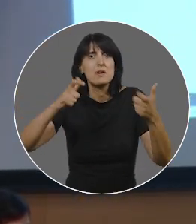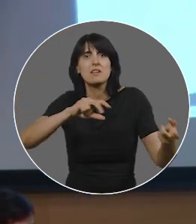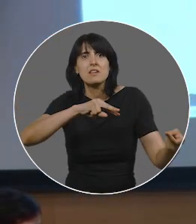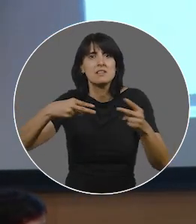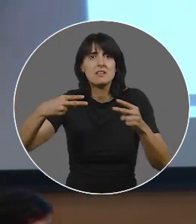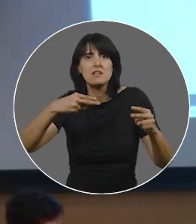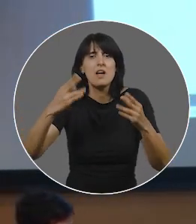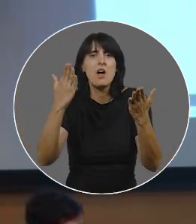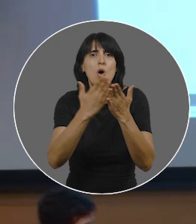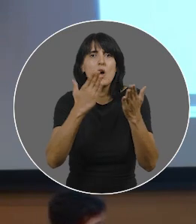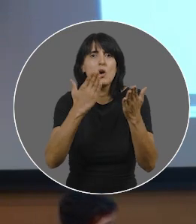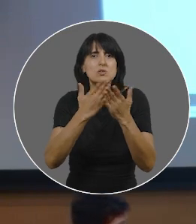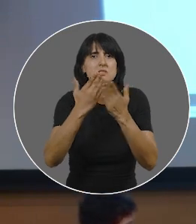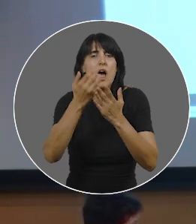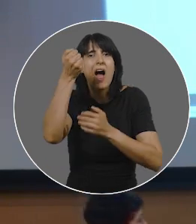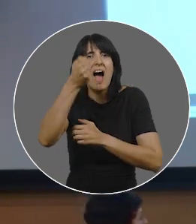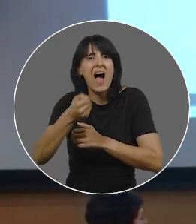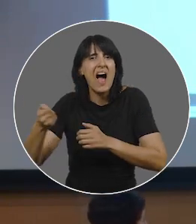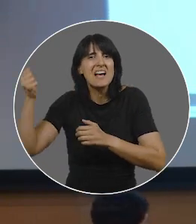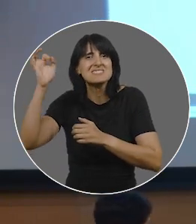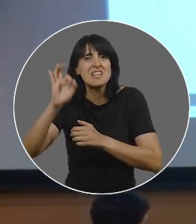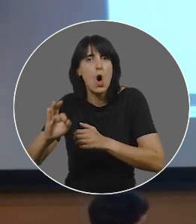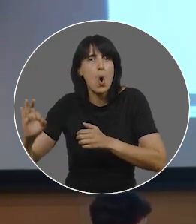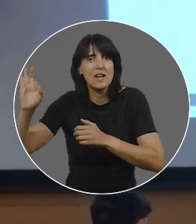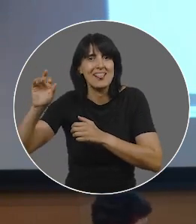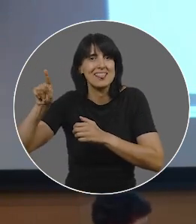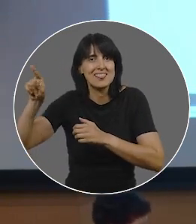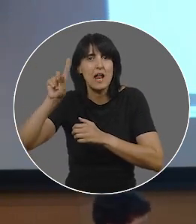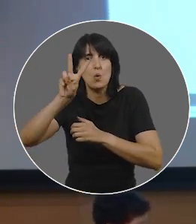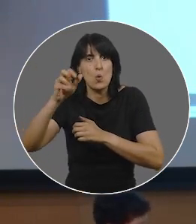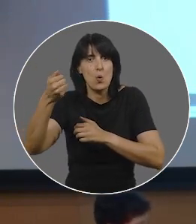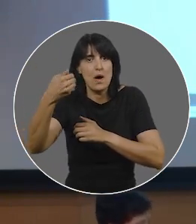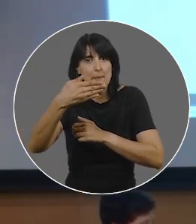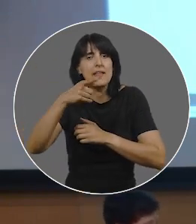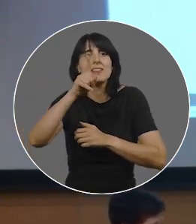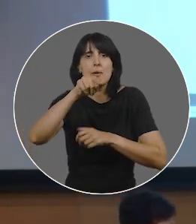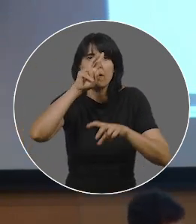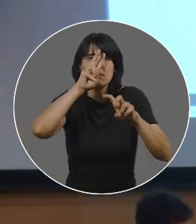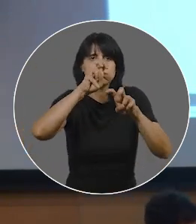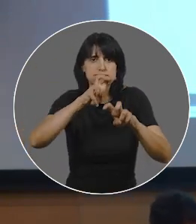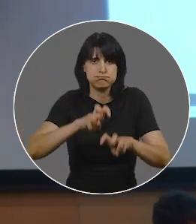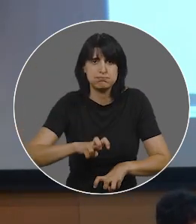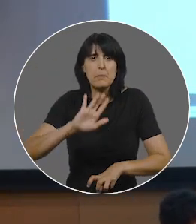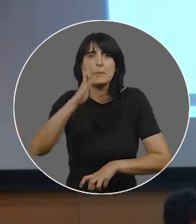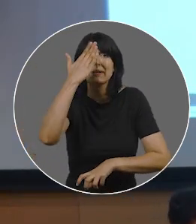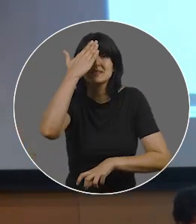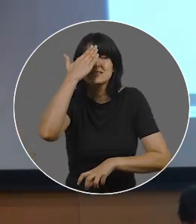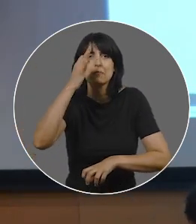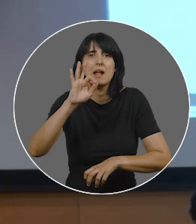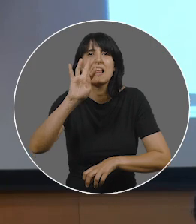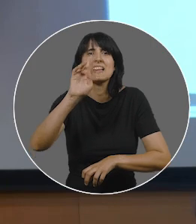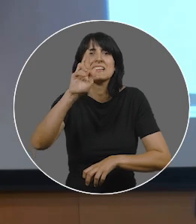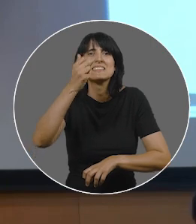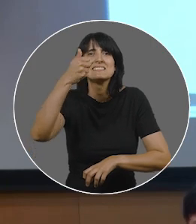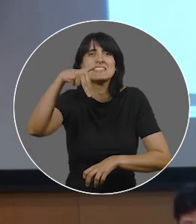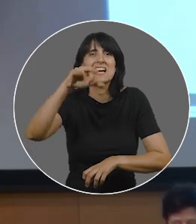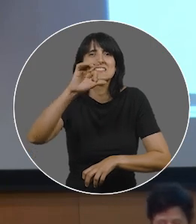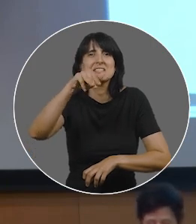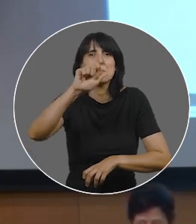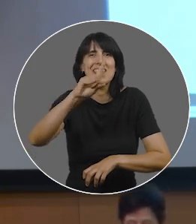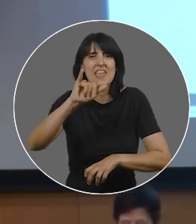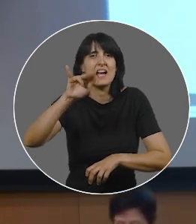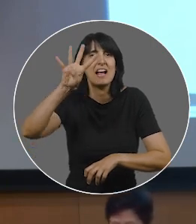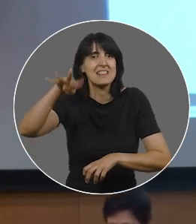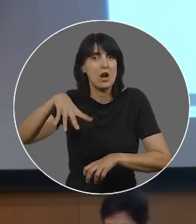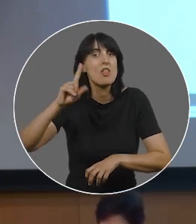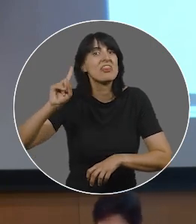Traducció, Interpretació i Estudis Àsia Oriental, també a la UAB, i és investigadora principal de Transmedia